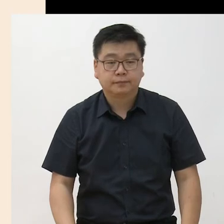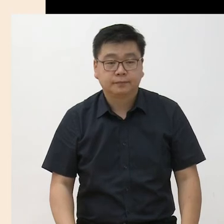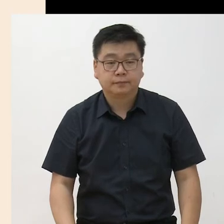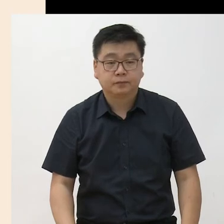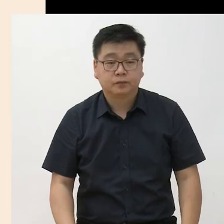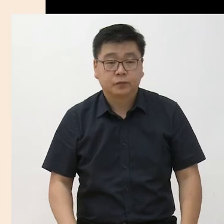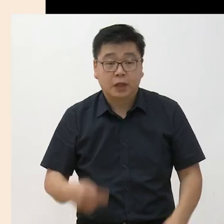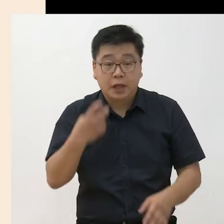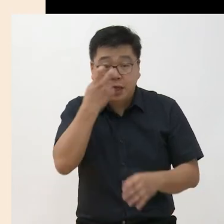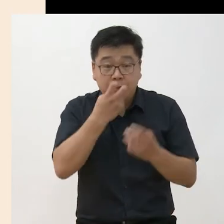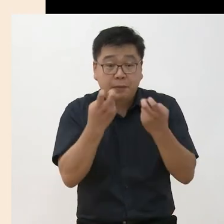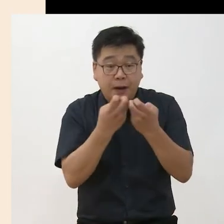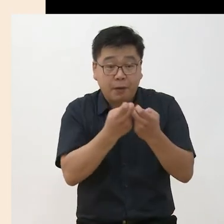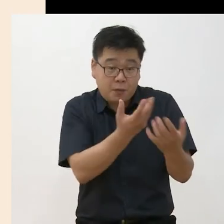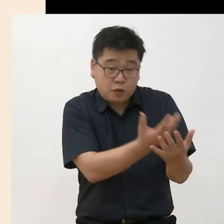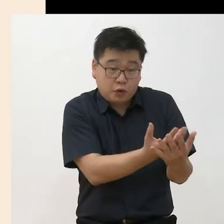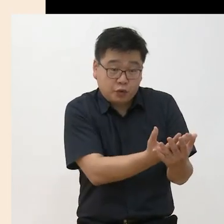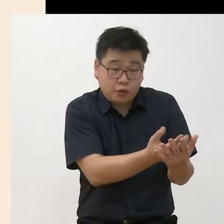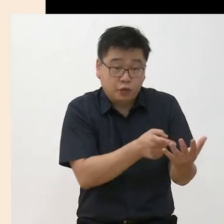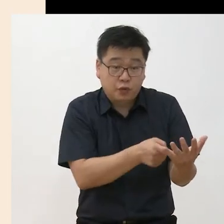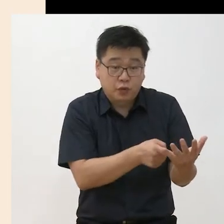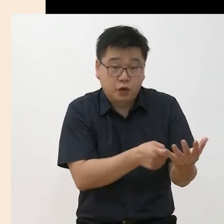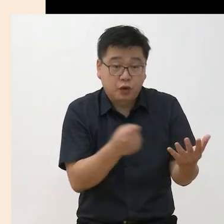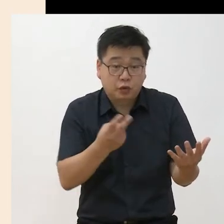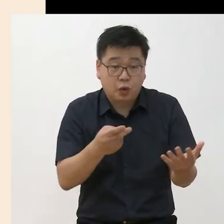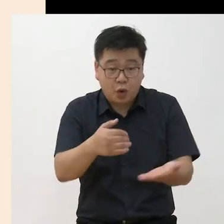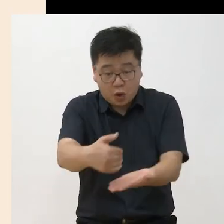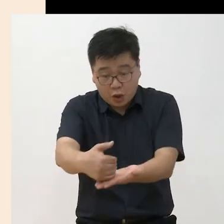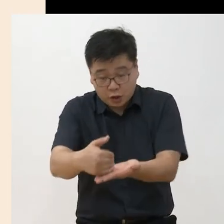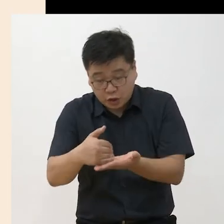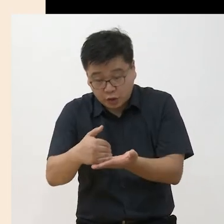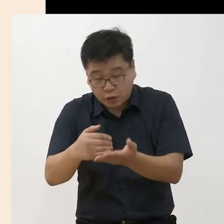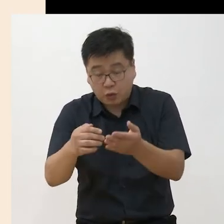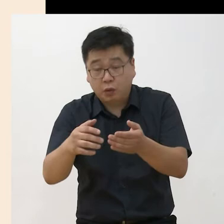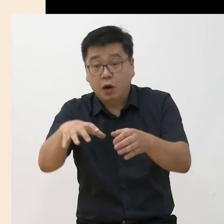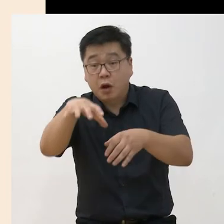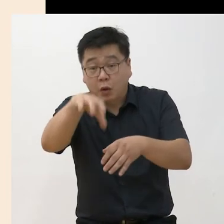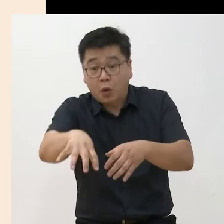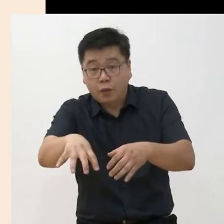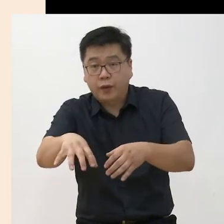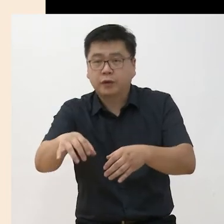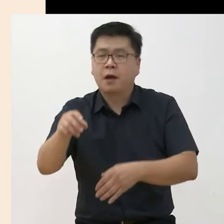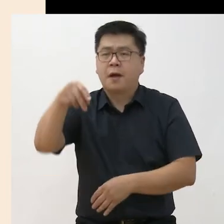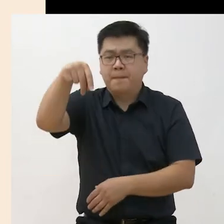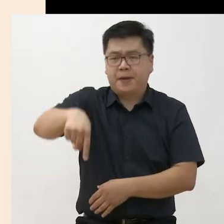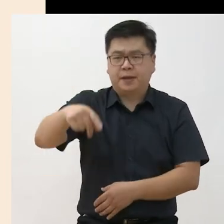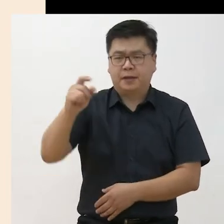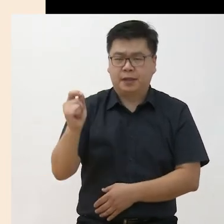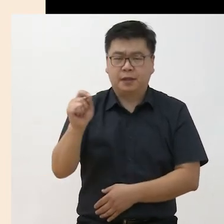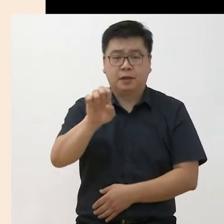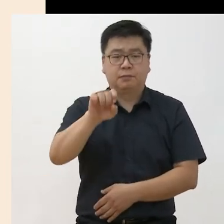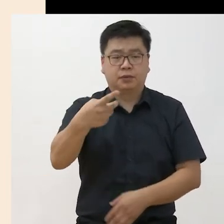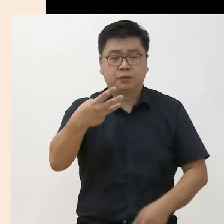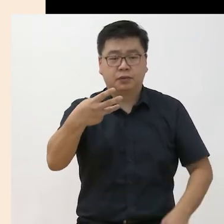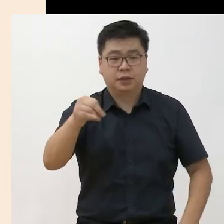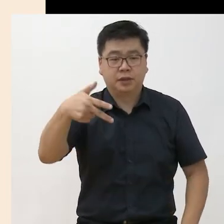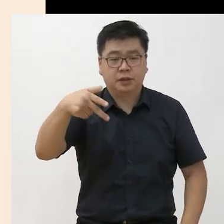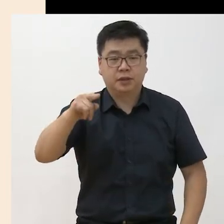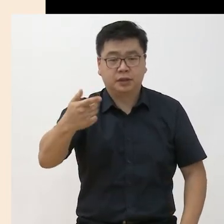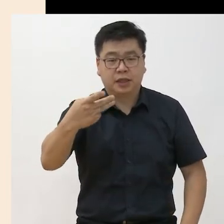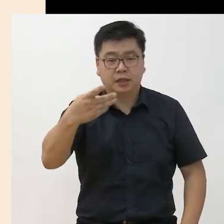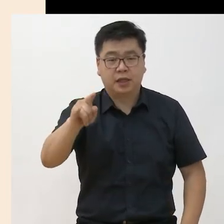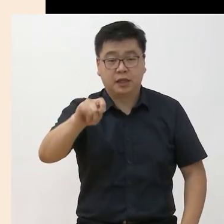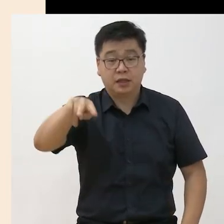심의 방법은 서류 심사와 그다음에 이제 신청 자체 프레젠테이션 심사가 있는데요. 프레젠테이션 심사 경우에는 저희가 이제